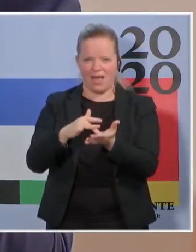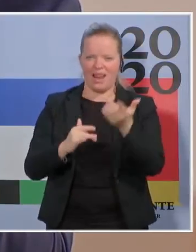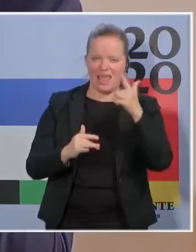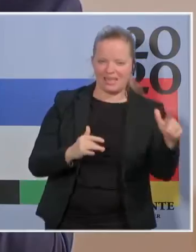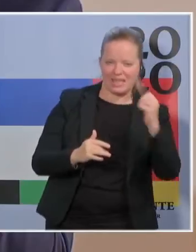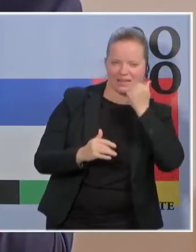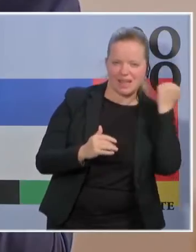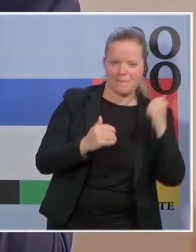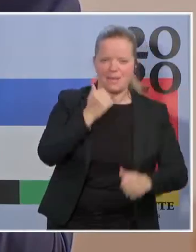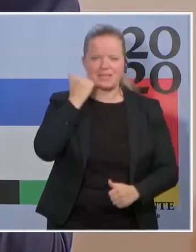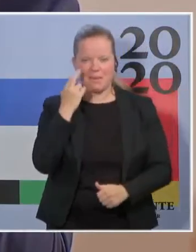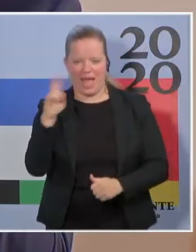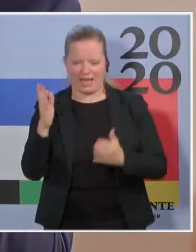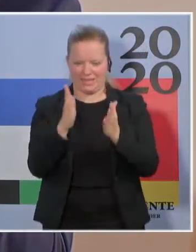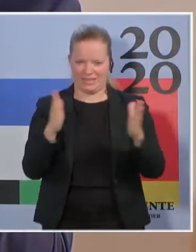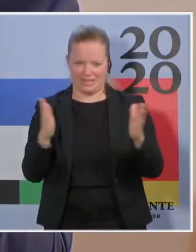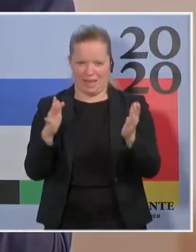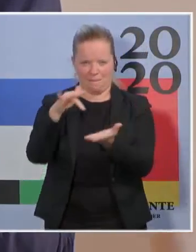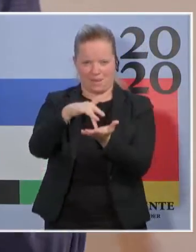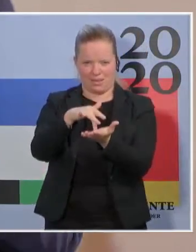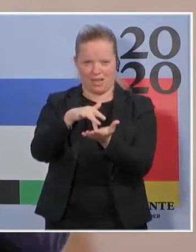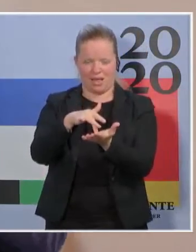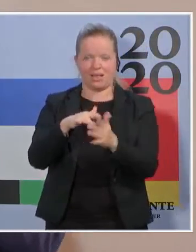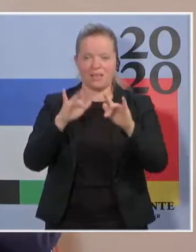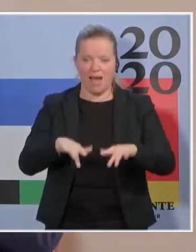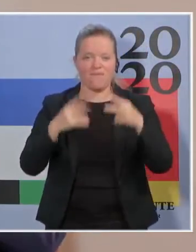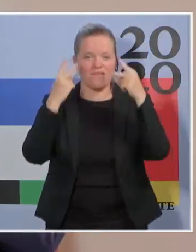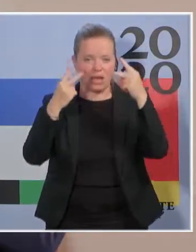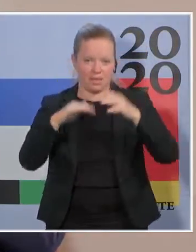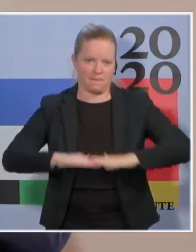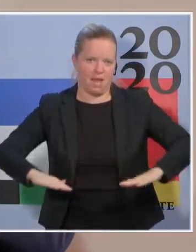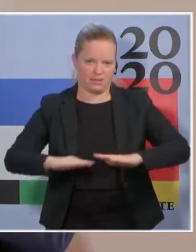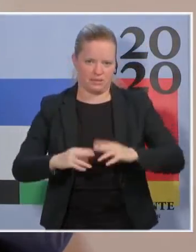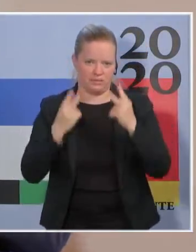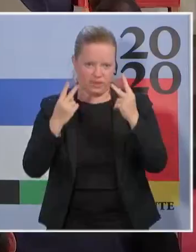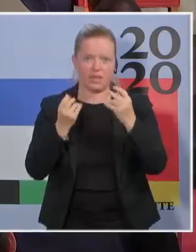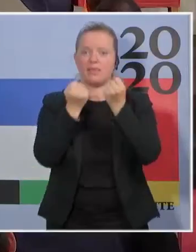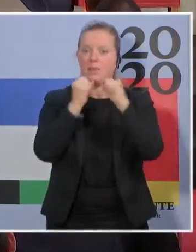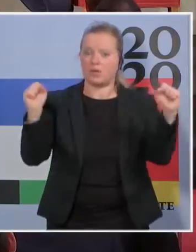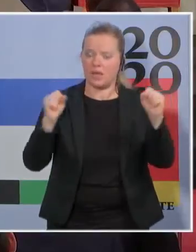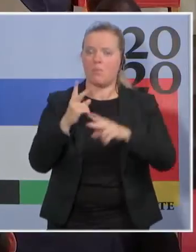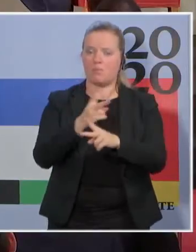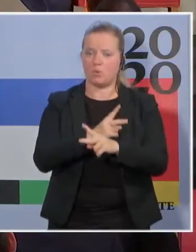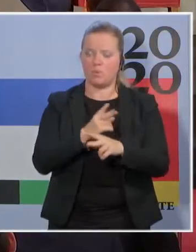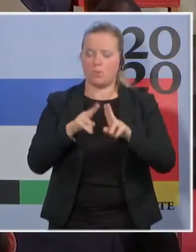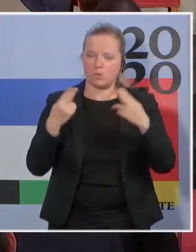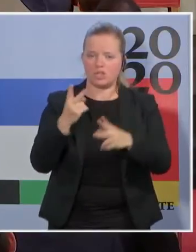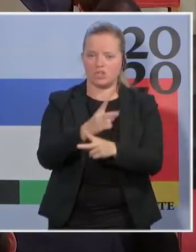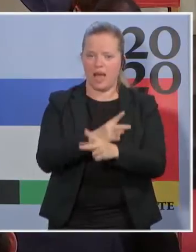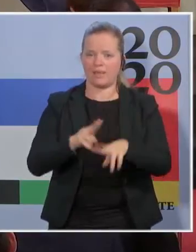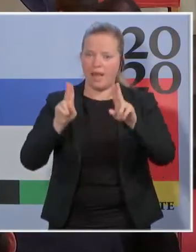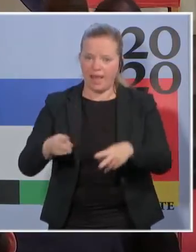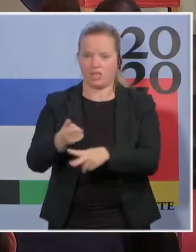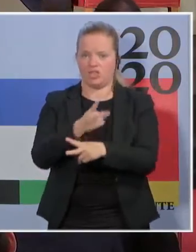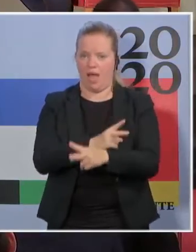und basiert auf ganz konkreten Werten. Die wurden schon alle genannt, Demokratie, Bundesstaat, Rechtsstaat. Das sind alles Werte,